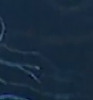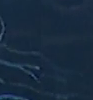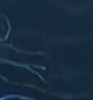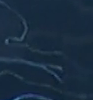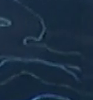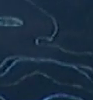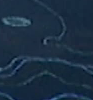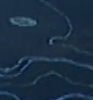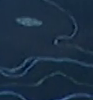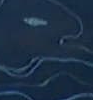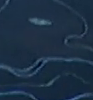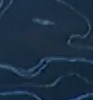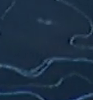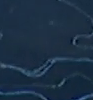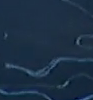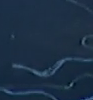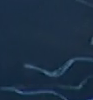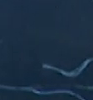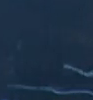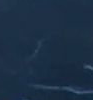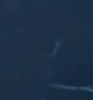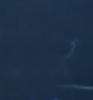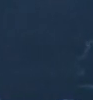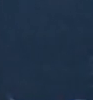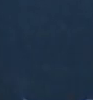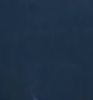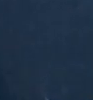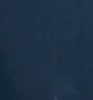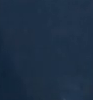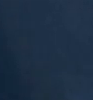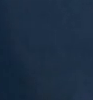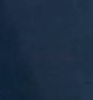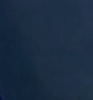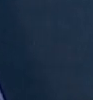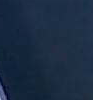Будьте в курсе всех событий в нашей стране. Подписывайтесь на наш канал в YouTube, ставьте